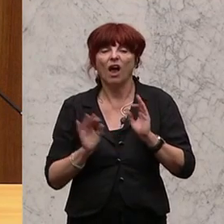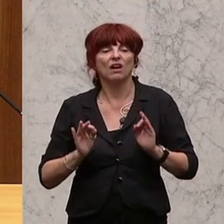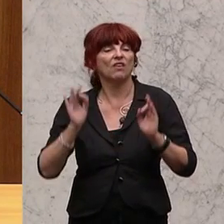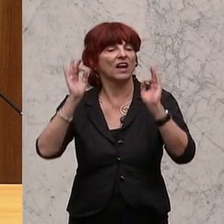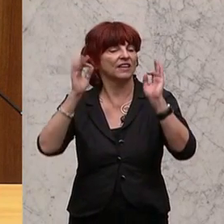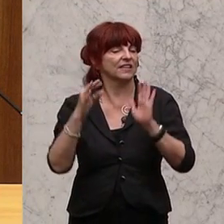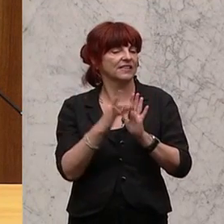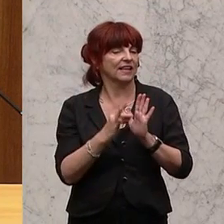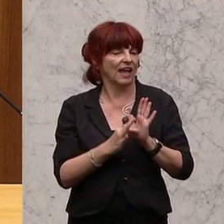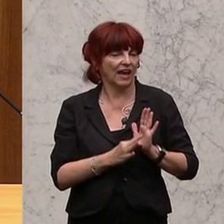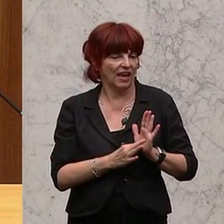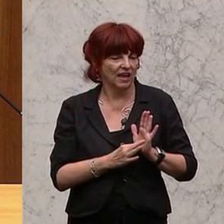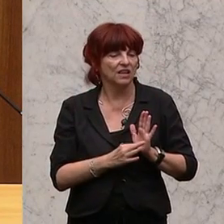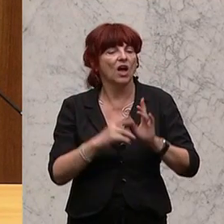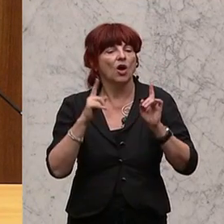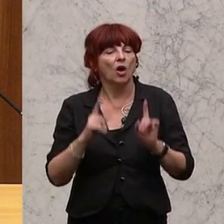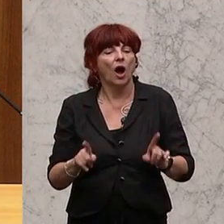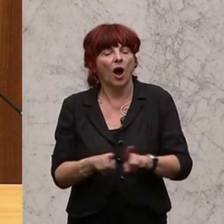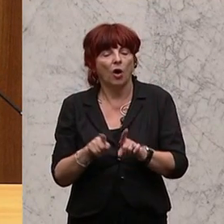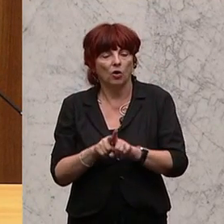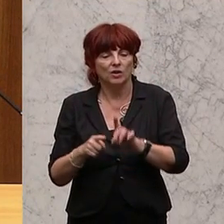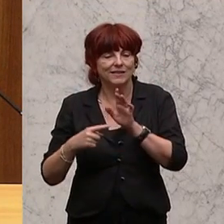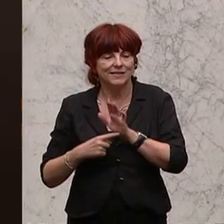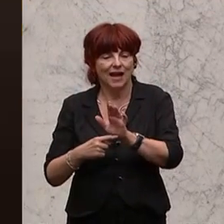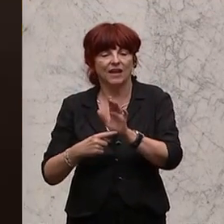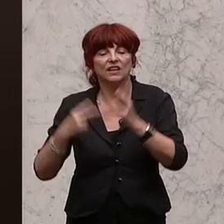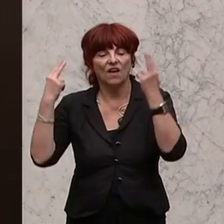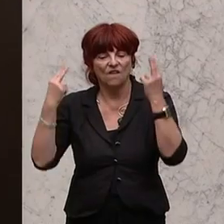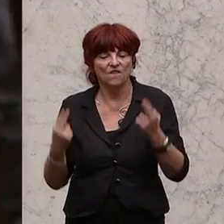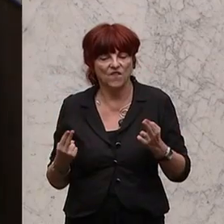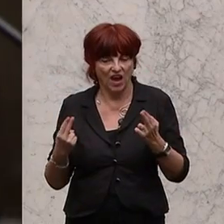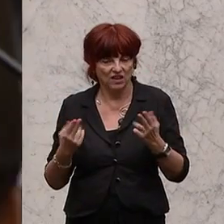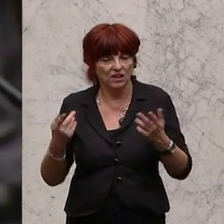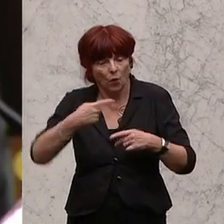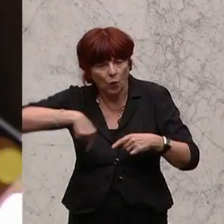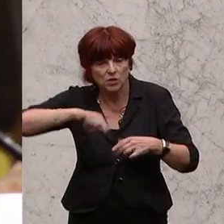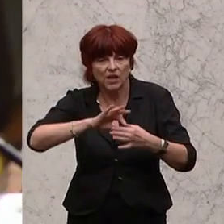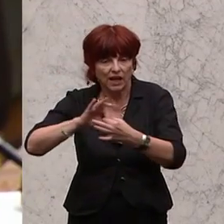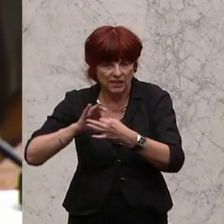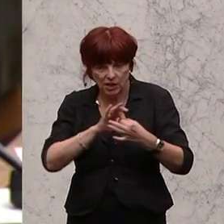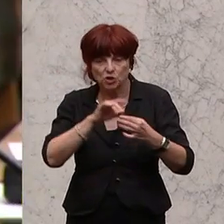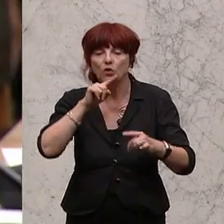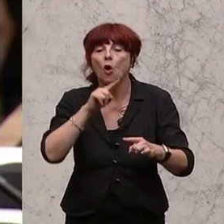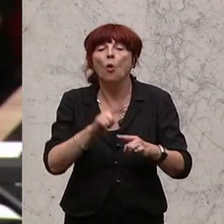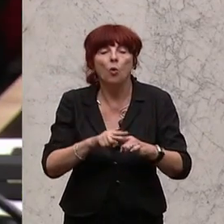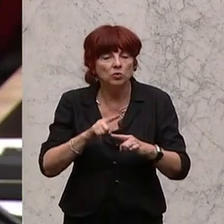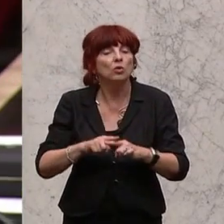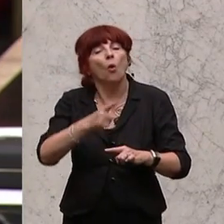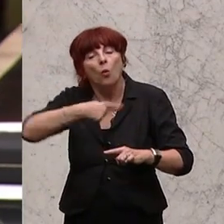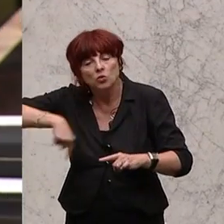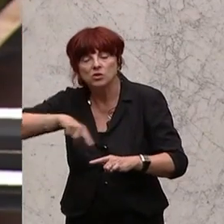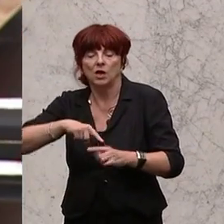Qualitätskriterien stellen darüber hinaus die Werte unserer Gesellschaft sowie die Beherrschung der deutschen Sprache in den Vordergrund. Eine